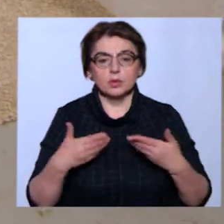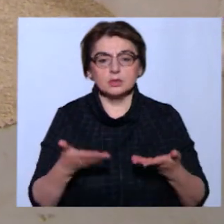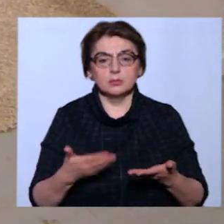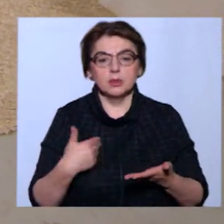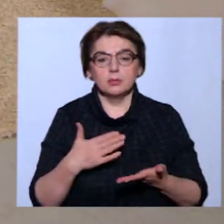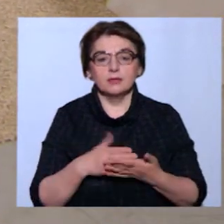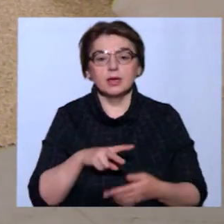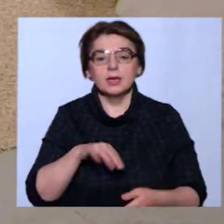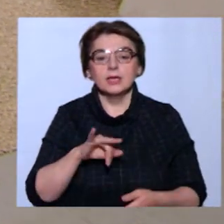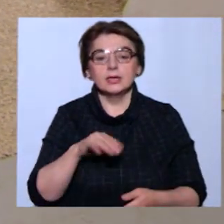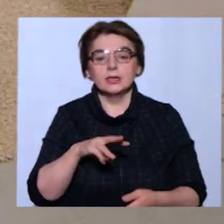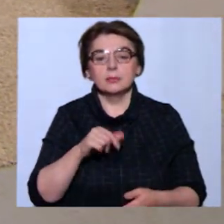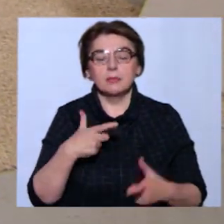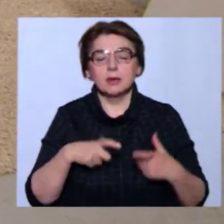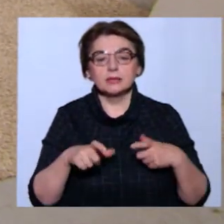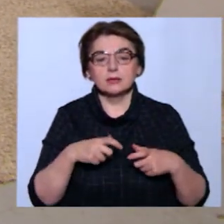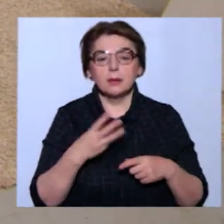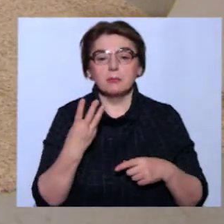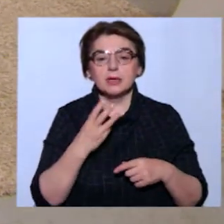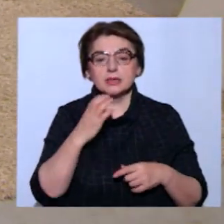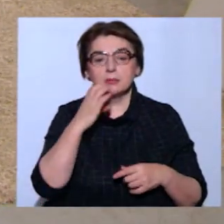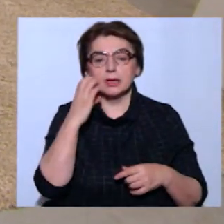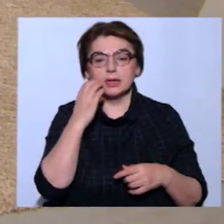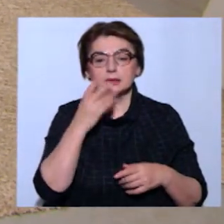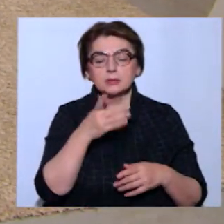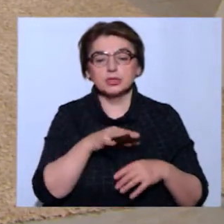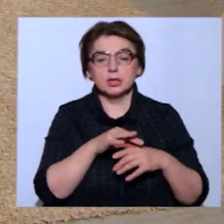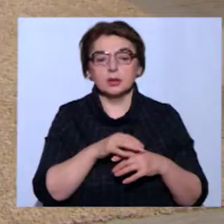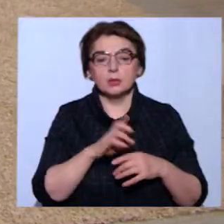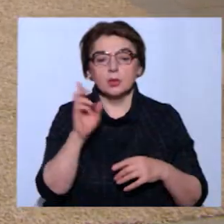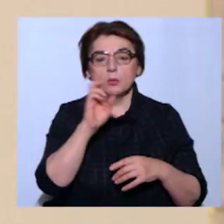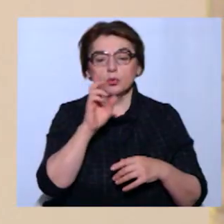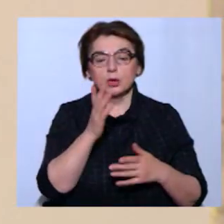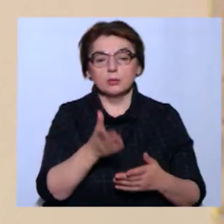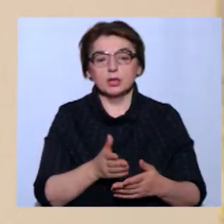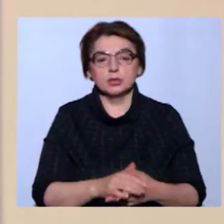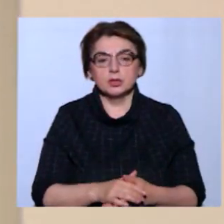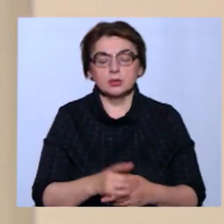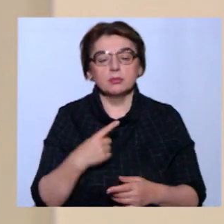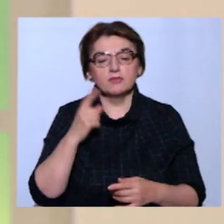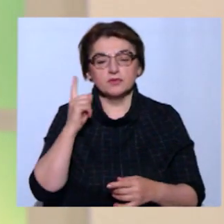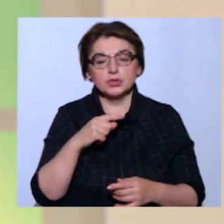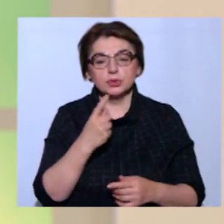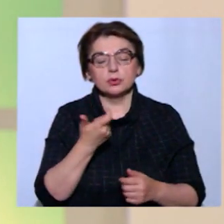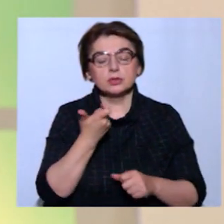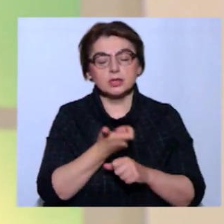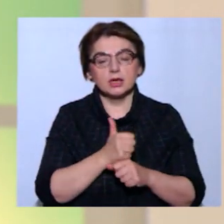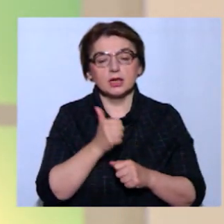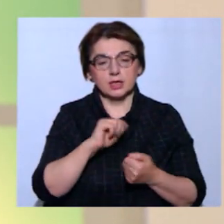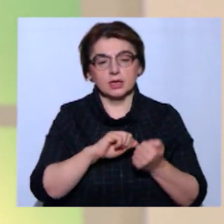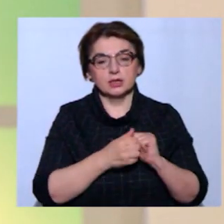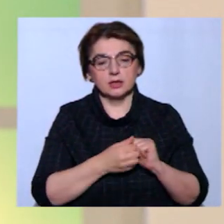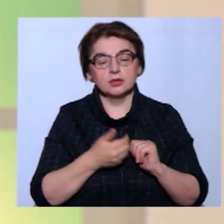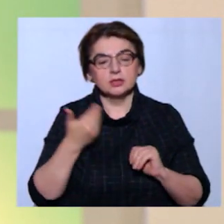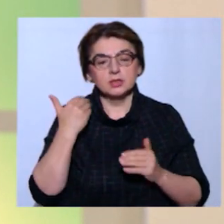მოგესალმებით. მე ვარ ირმა მასწავლებელი და დღეს მესამე კლასელებს გაკვეთილს ბუნებას ჩაგიტარებთ. მე დარწმუნებული ვარ თქვენ გახსოვთ, რომ ჩვენ